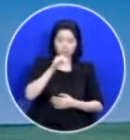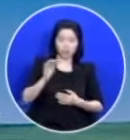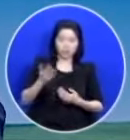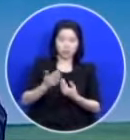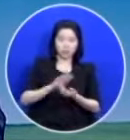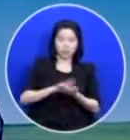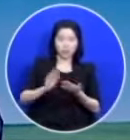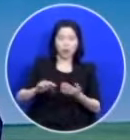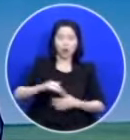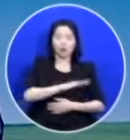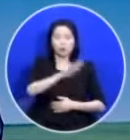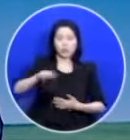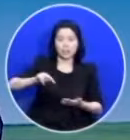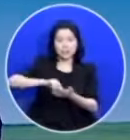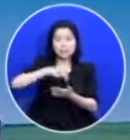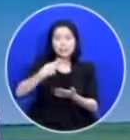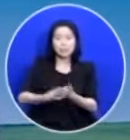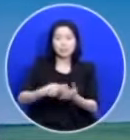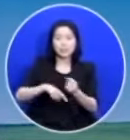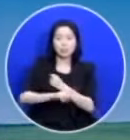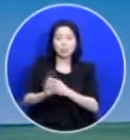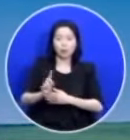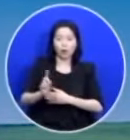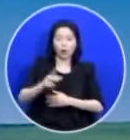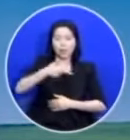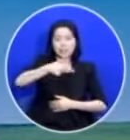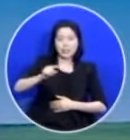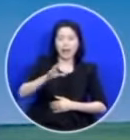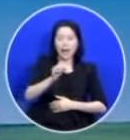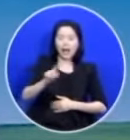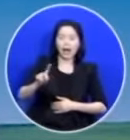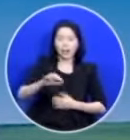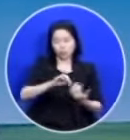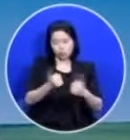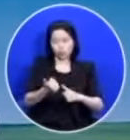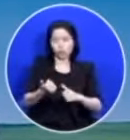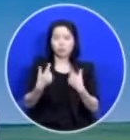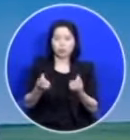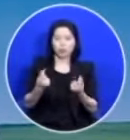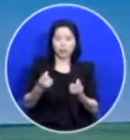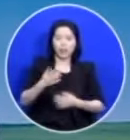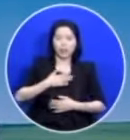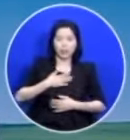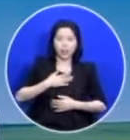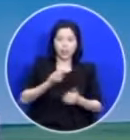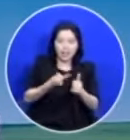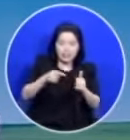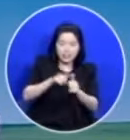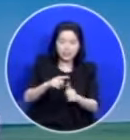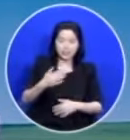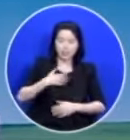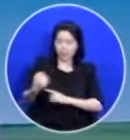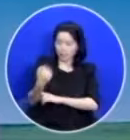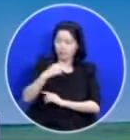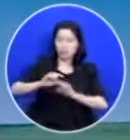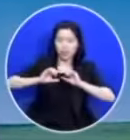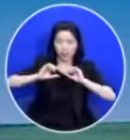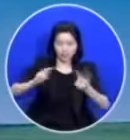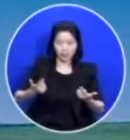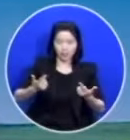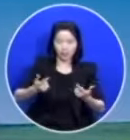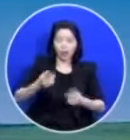쓰러진다는 것은 자의 죽음을 말하는 것입니다 내 의지 내 힘이 아니라 오직 성령님께